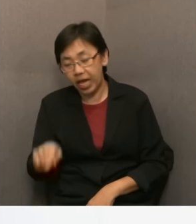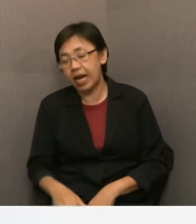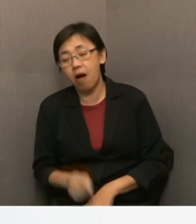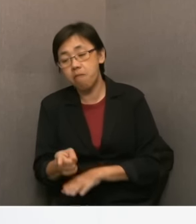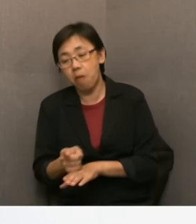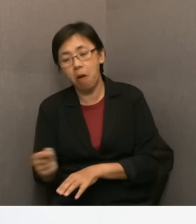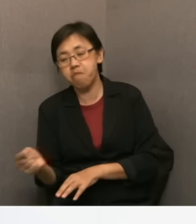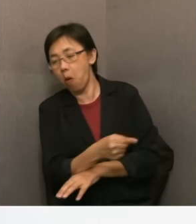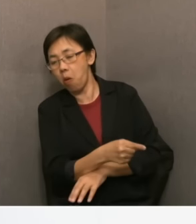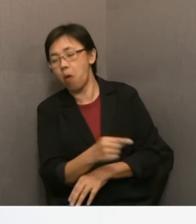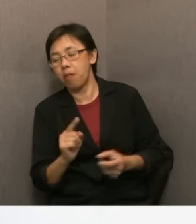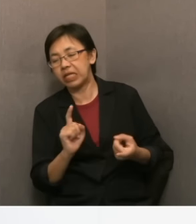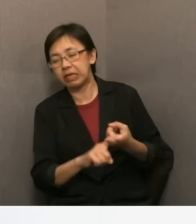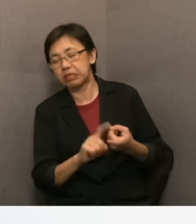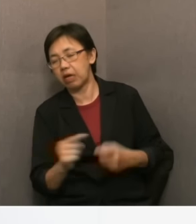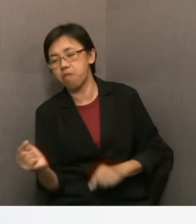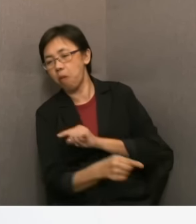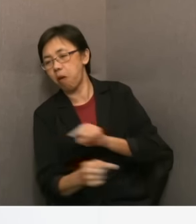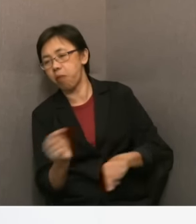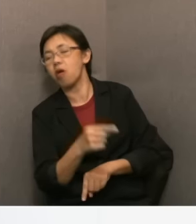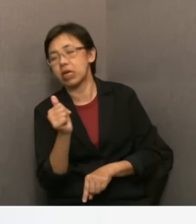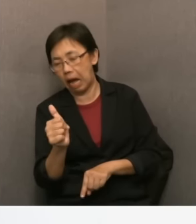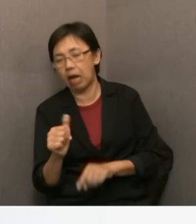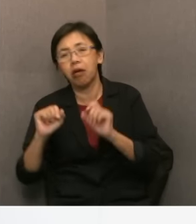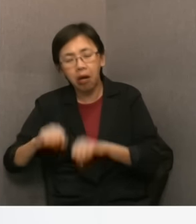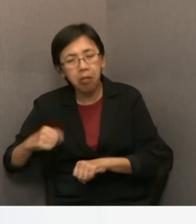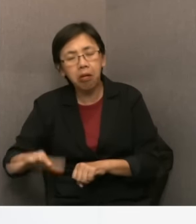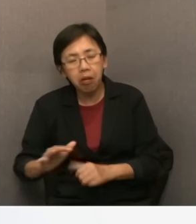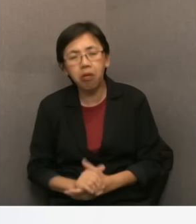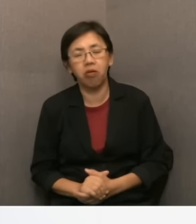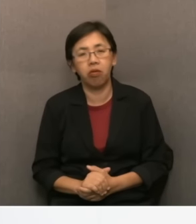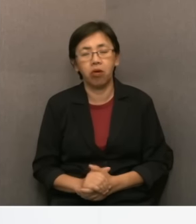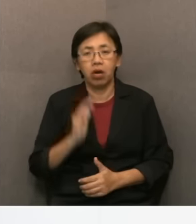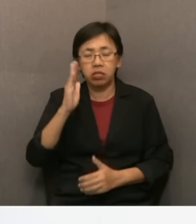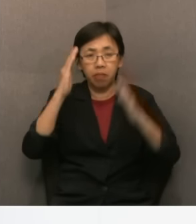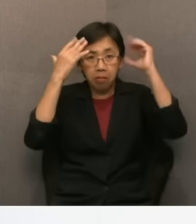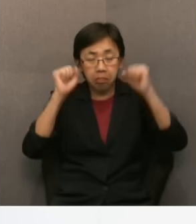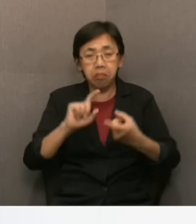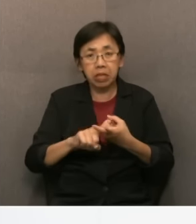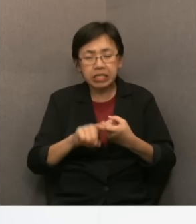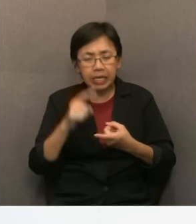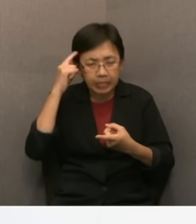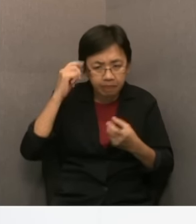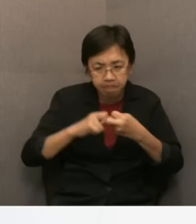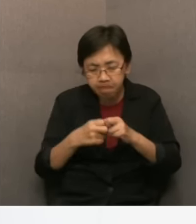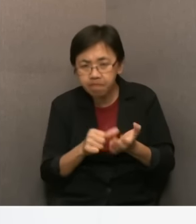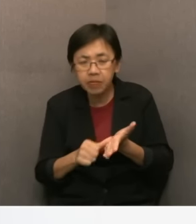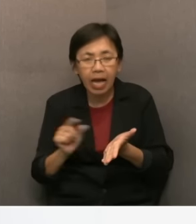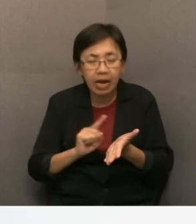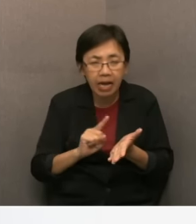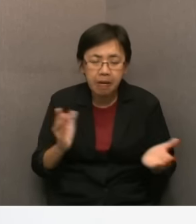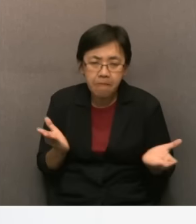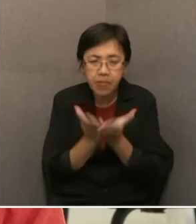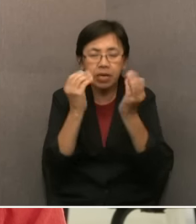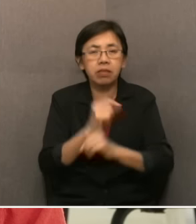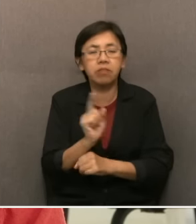ปวุฒิของตนเองยิงโจมตีสสายเข้าไปที่รัสเซียได้คำถามเขว่าหลังจากนี้ปูตินนั้นจะมีวิธีการแก้เกมหรือว่าตอบโต้เรื่อง